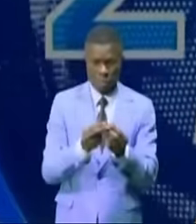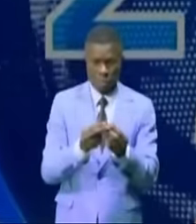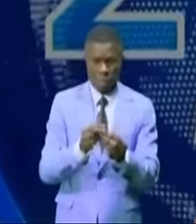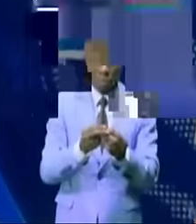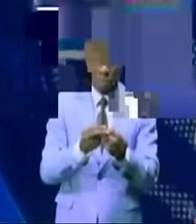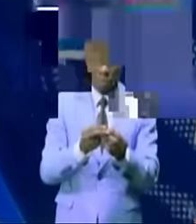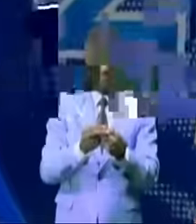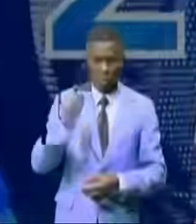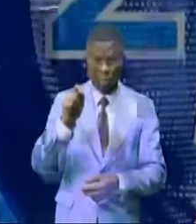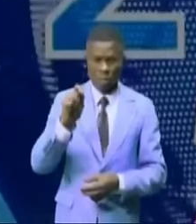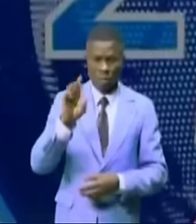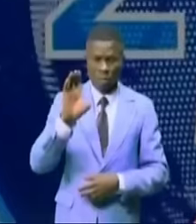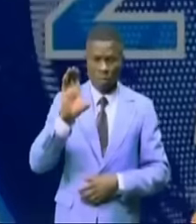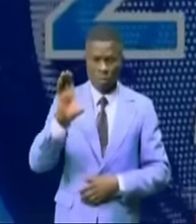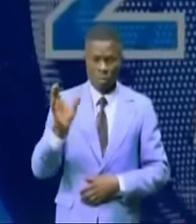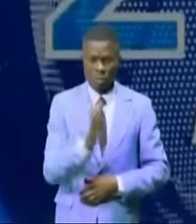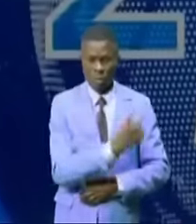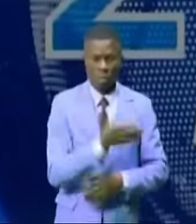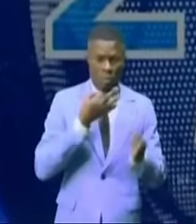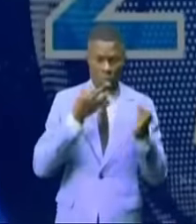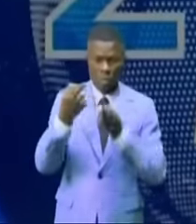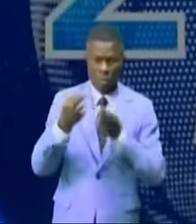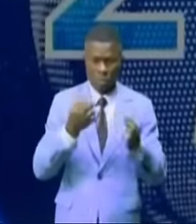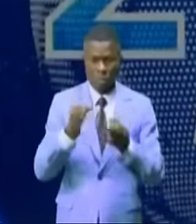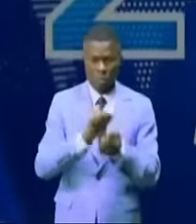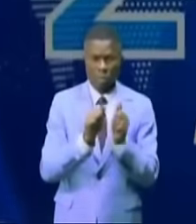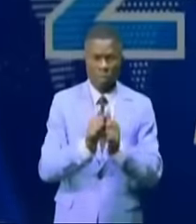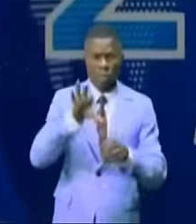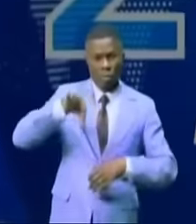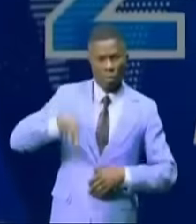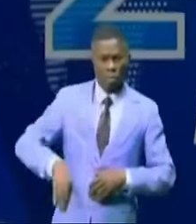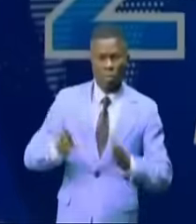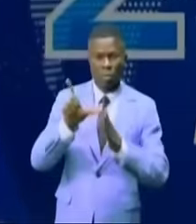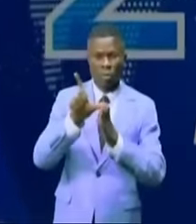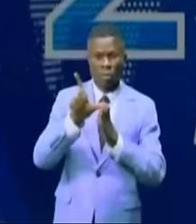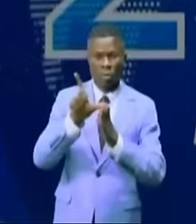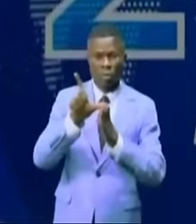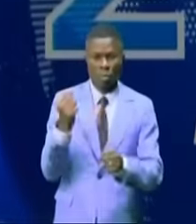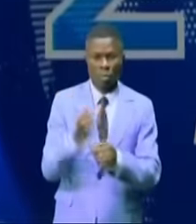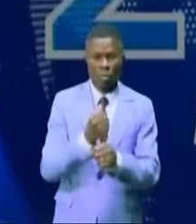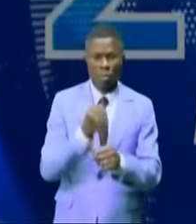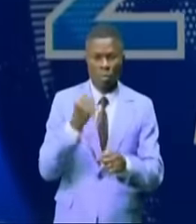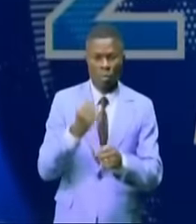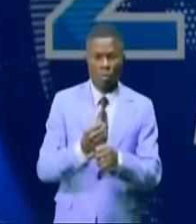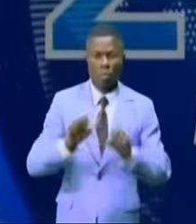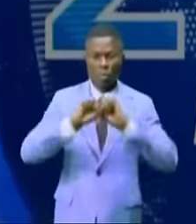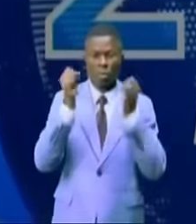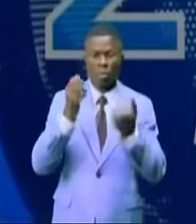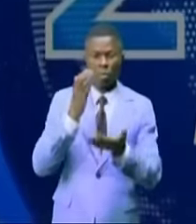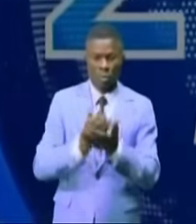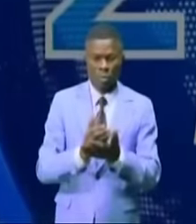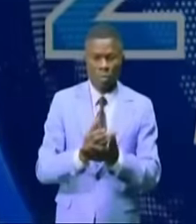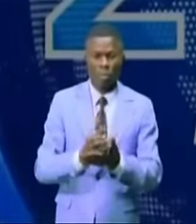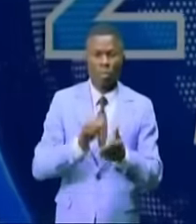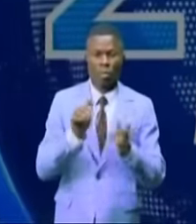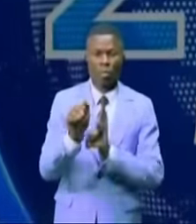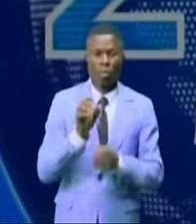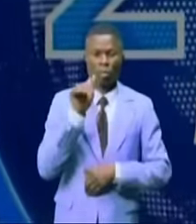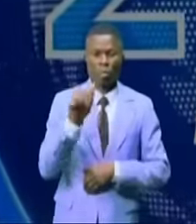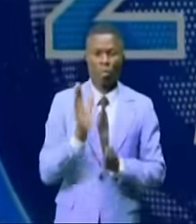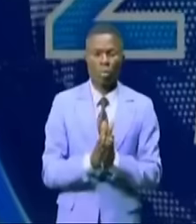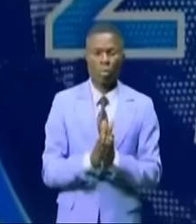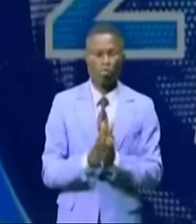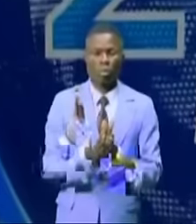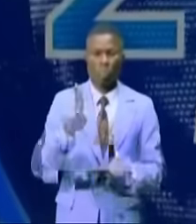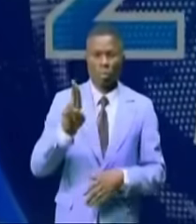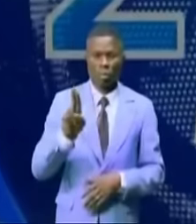l'ARPTC. Les explications sur les avantages de la loi de la Kasumba Lessa, le directeur général de